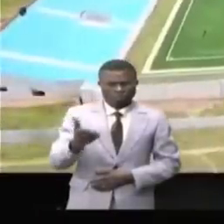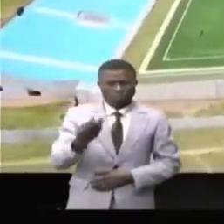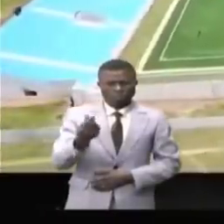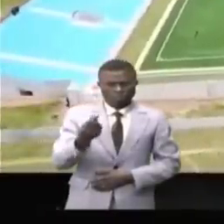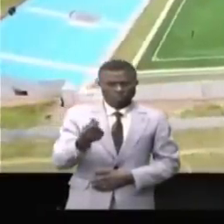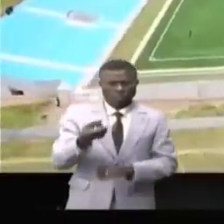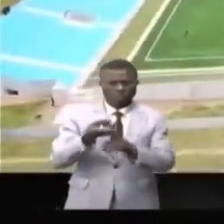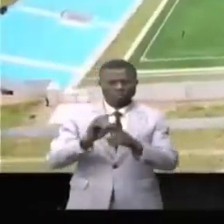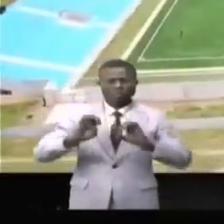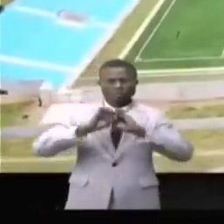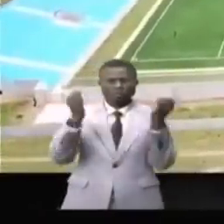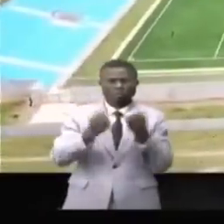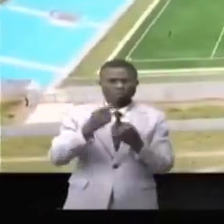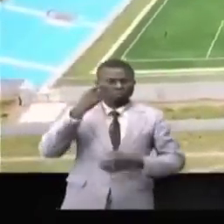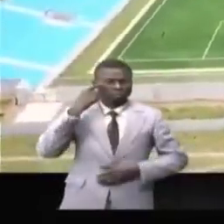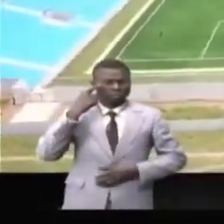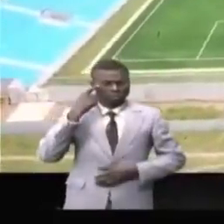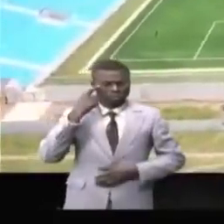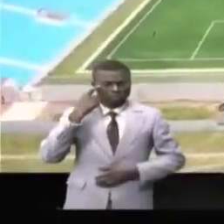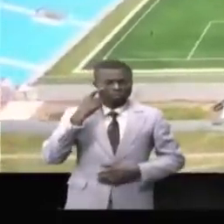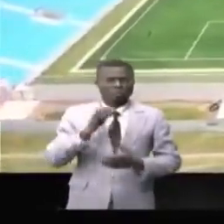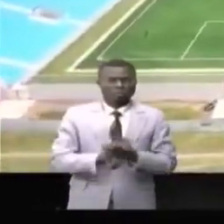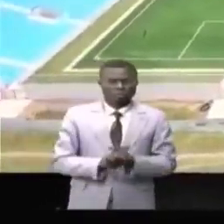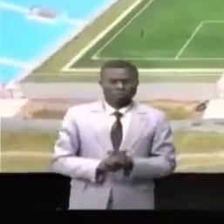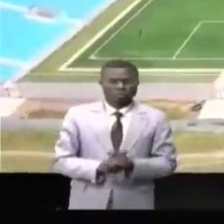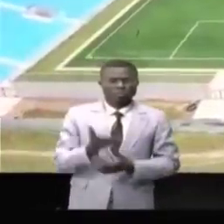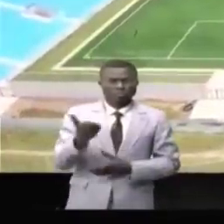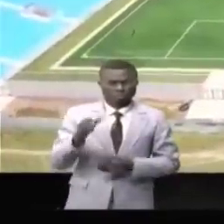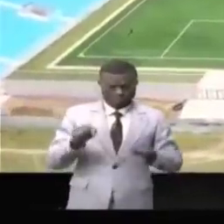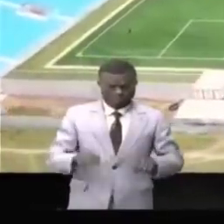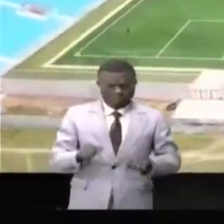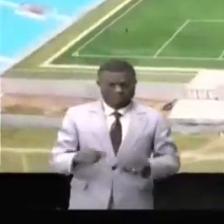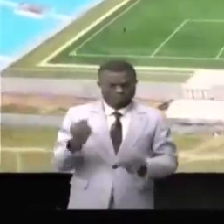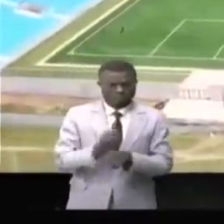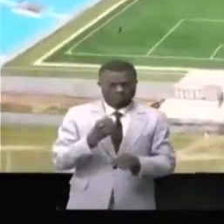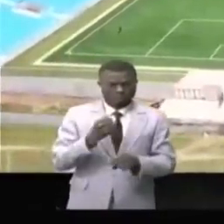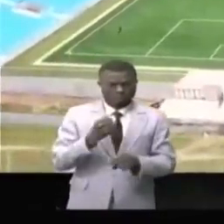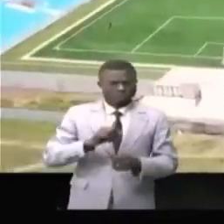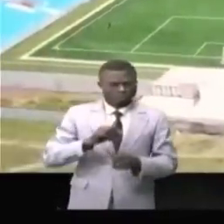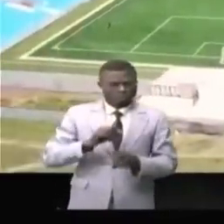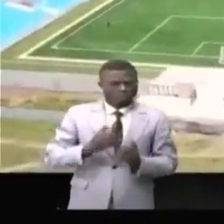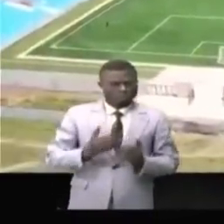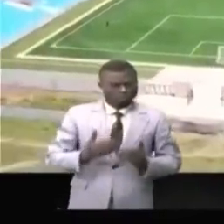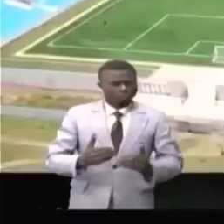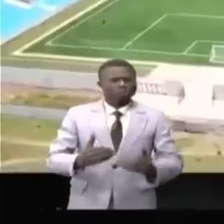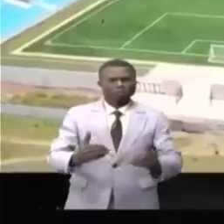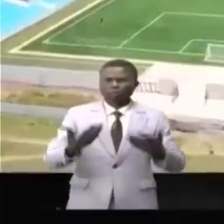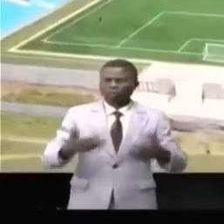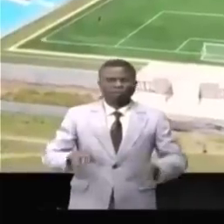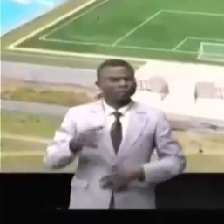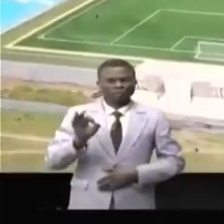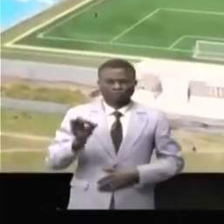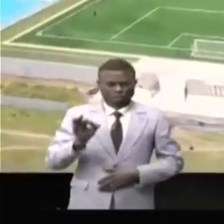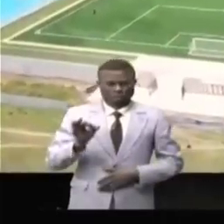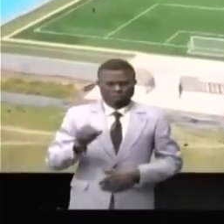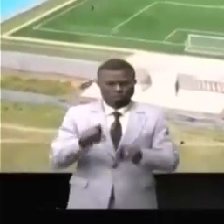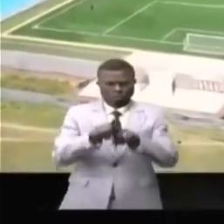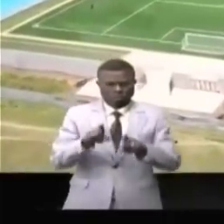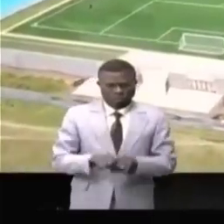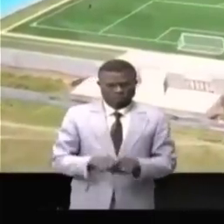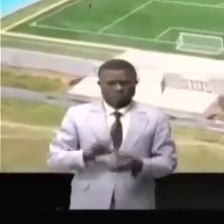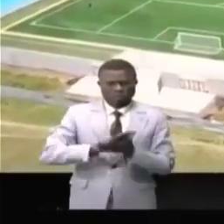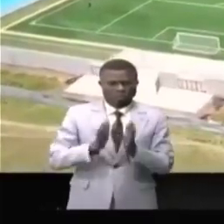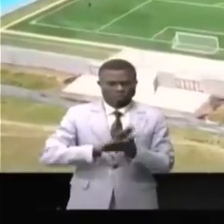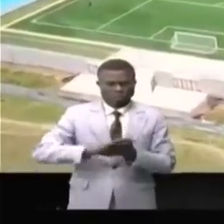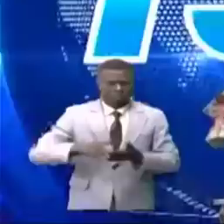par l'entreprise chinoise Sinohydro. Reste à présent le travail de finition de la clôture, une guérite ainsi que